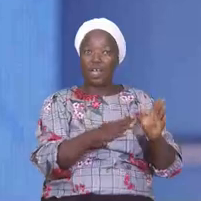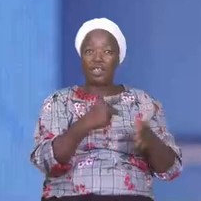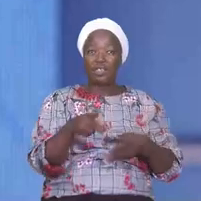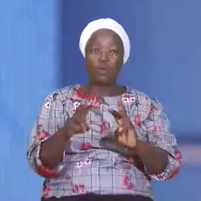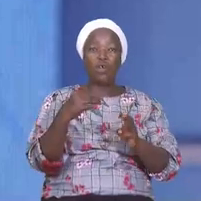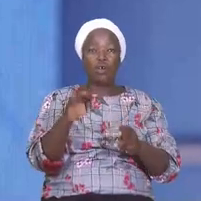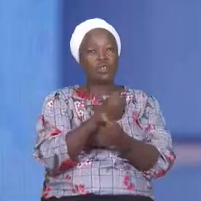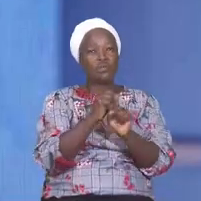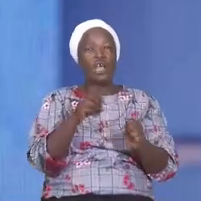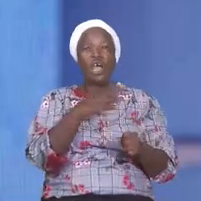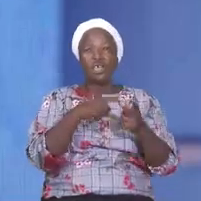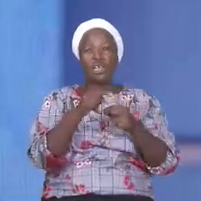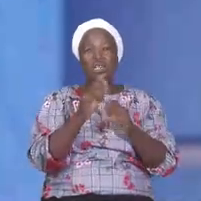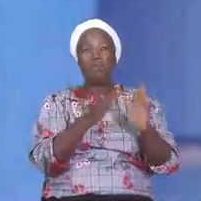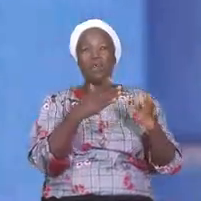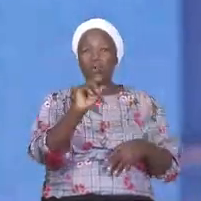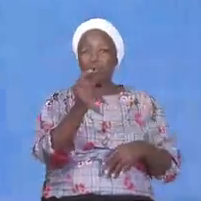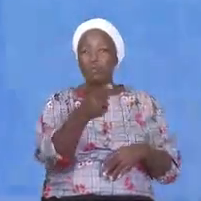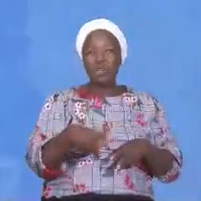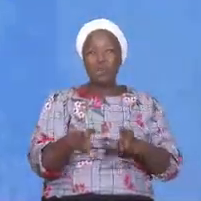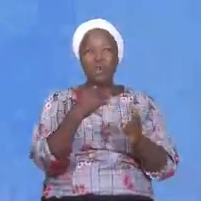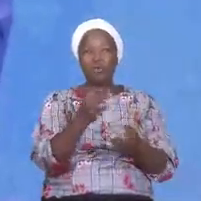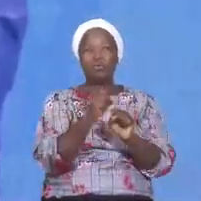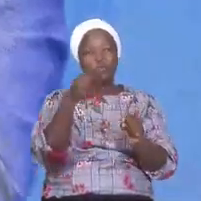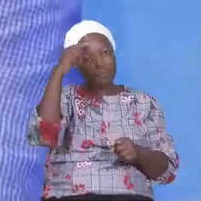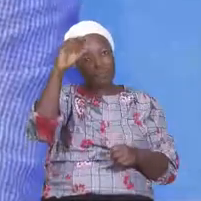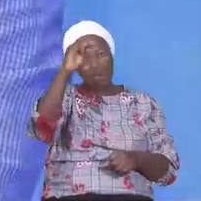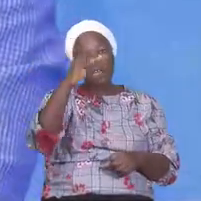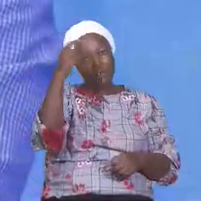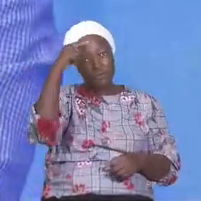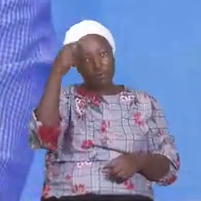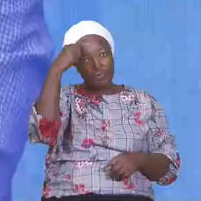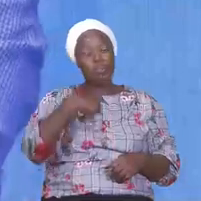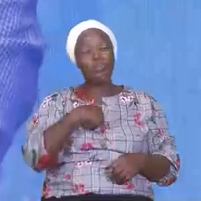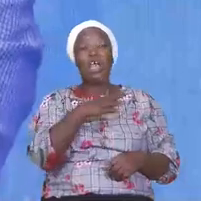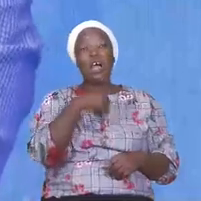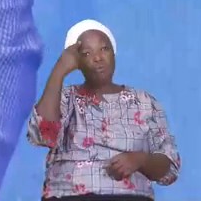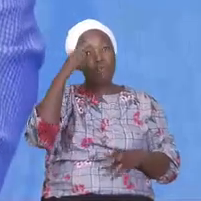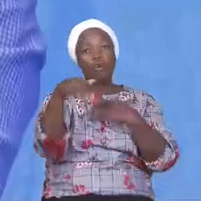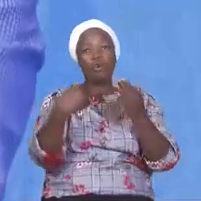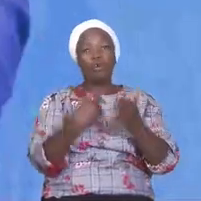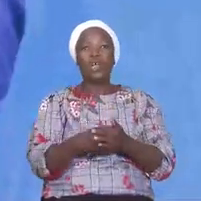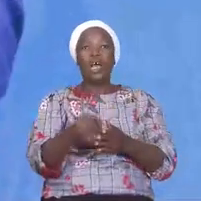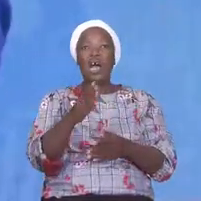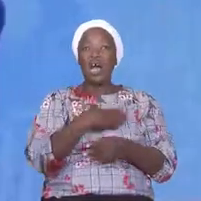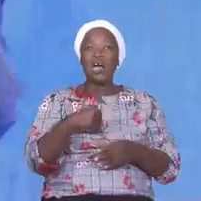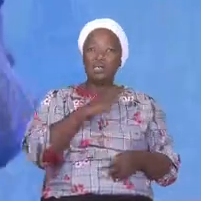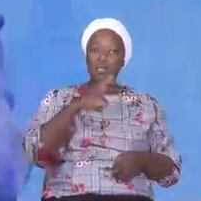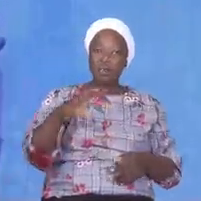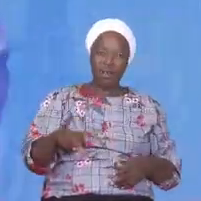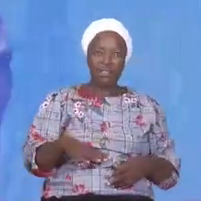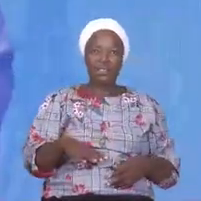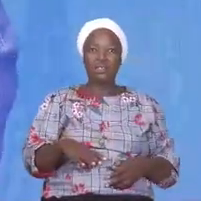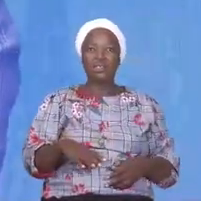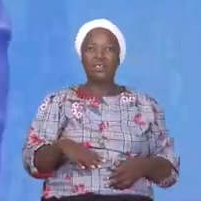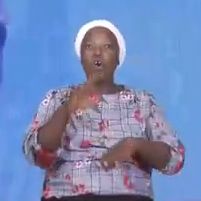qui a planifié le chemin du salut, qui a planifié le seul chemin du salut pour l'humanité, pour toi,